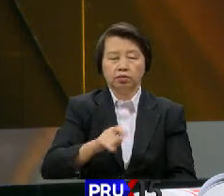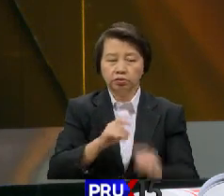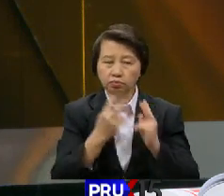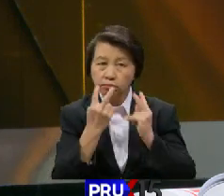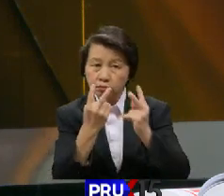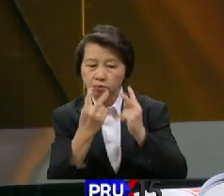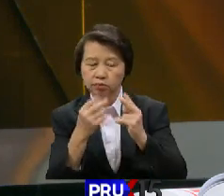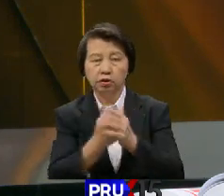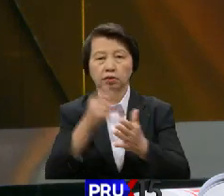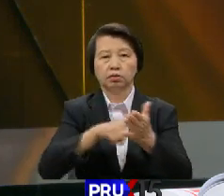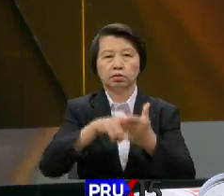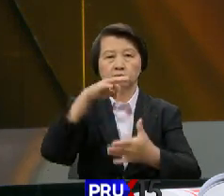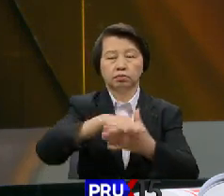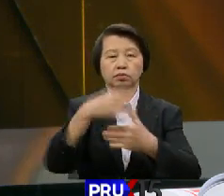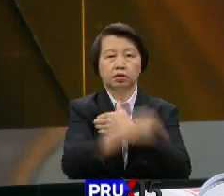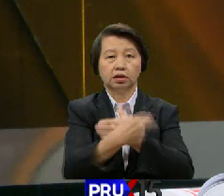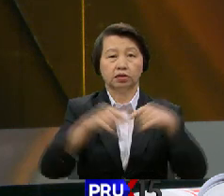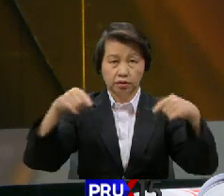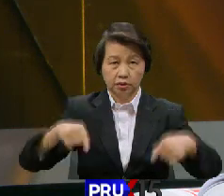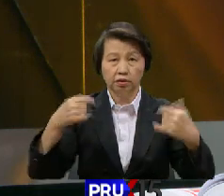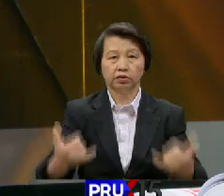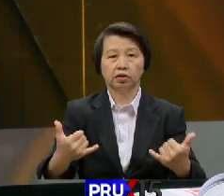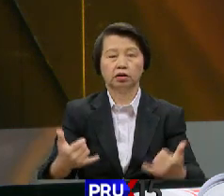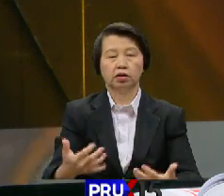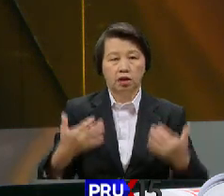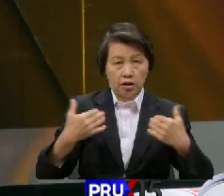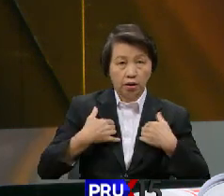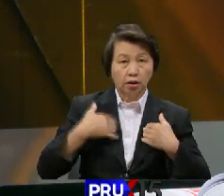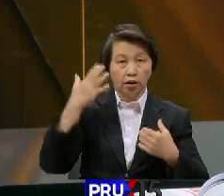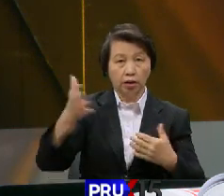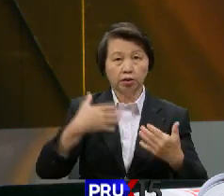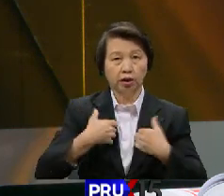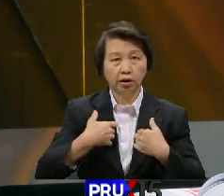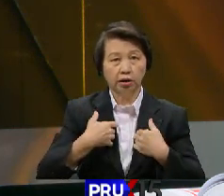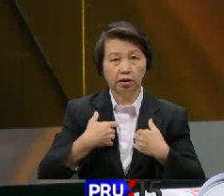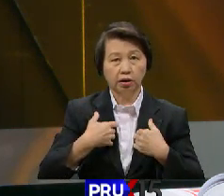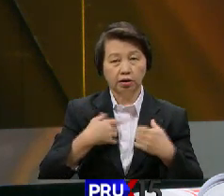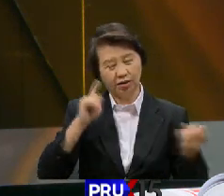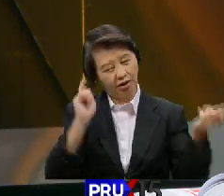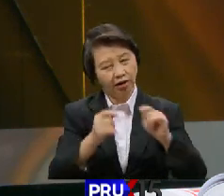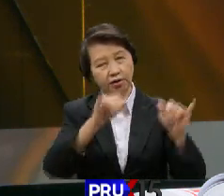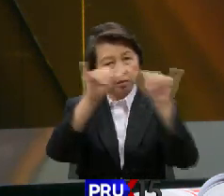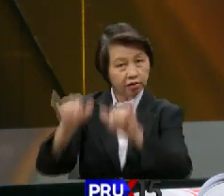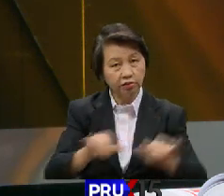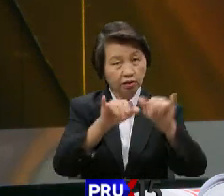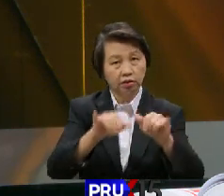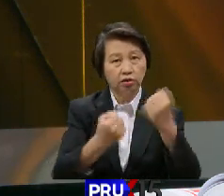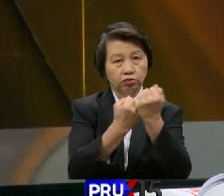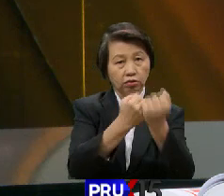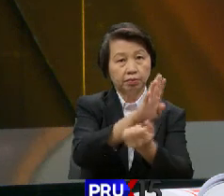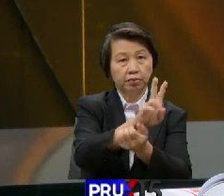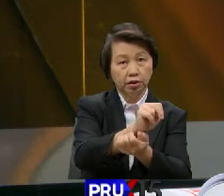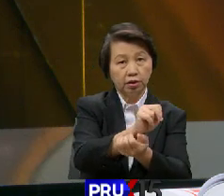diukur di dalam peliharaan negeri ini karena Adakah akan mempunyai sifat Galih bagimu so